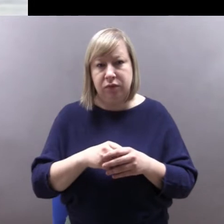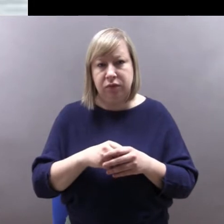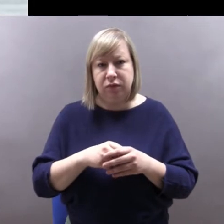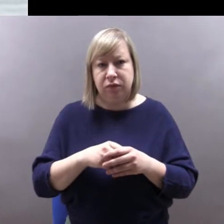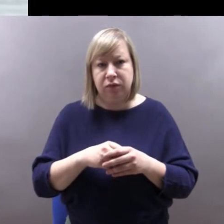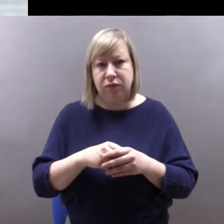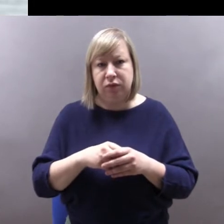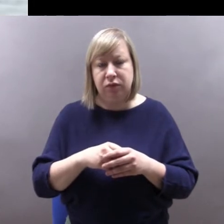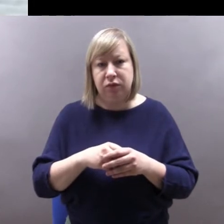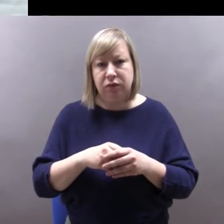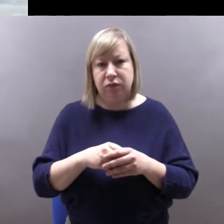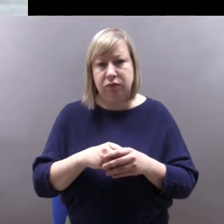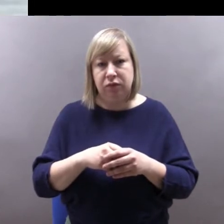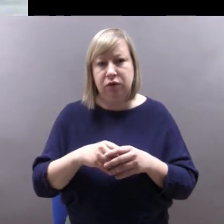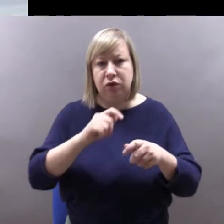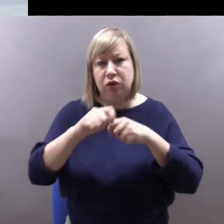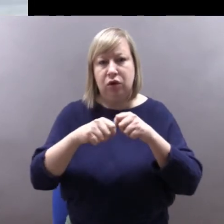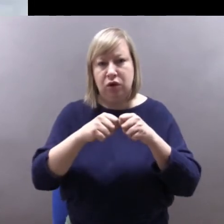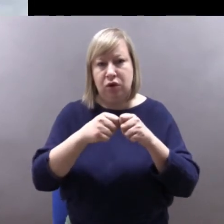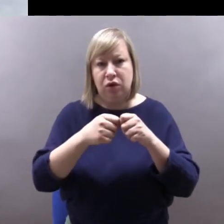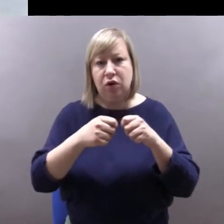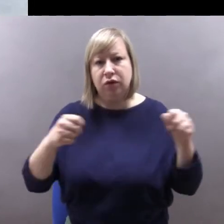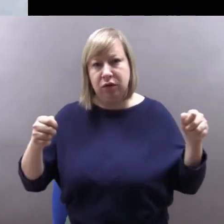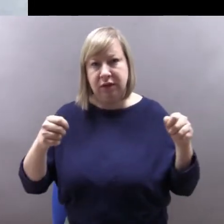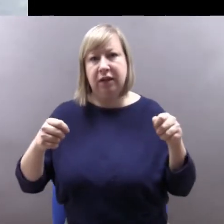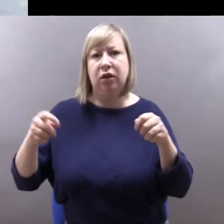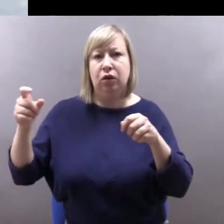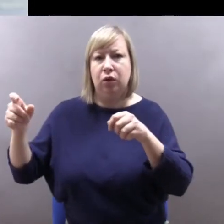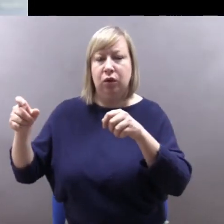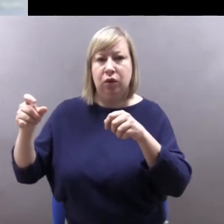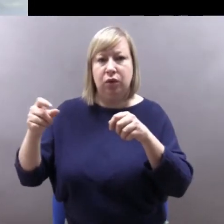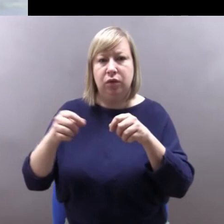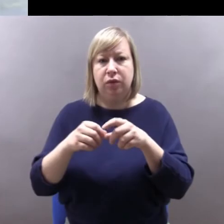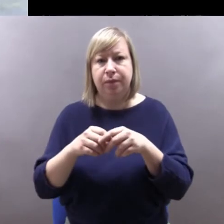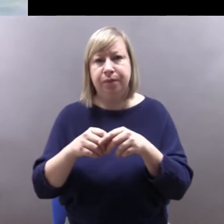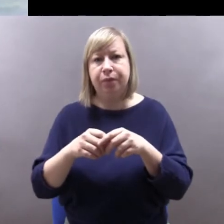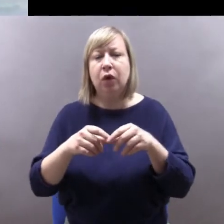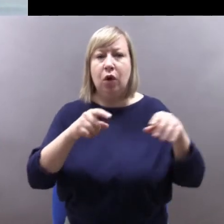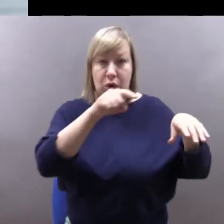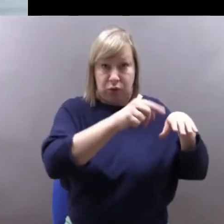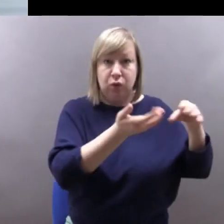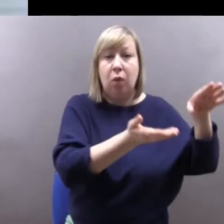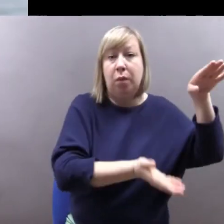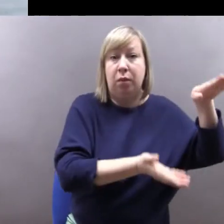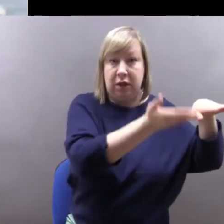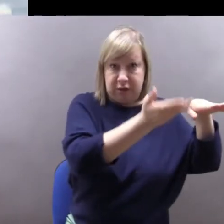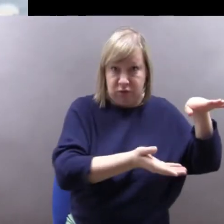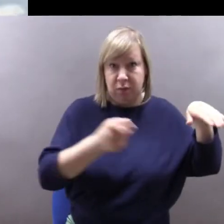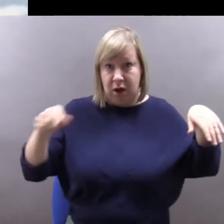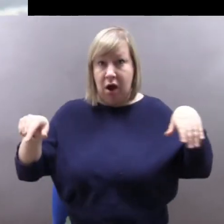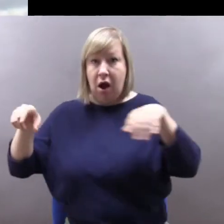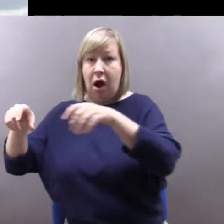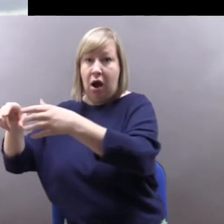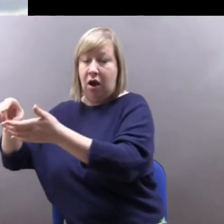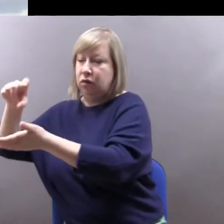centrum platform, nie wiem, w mieście, w dzielnicy, w budynku i siedzi tam osoba, która nie ma jej fizycznie przy